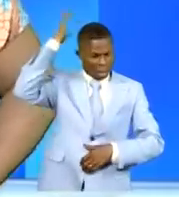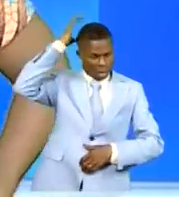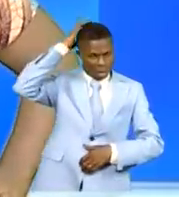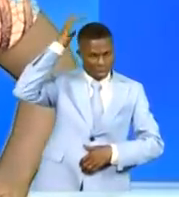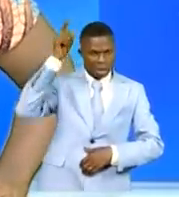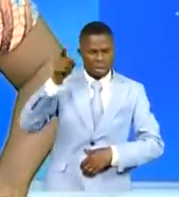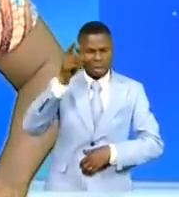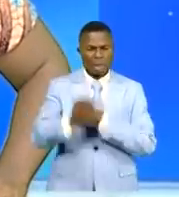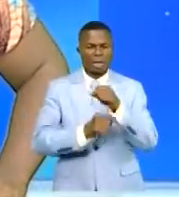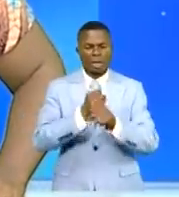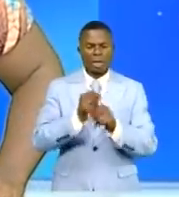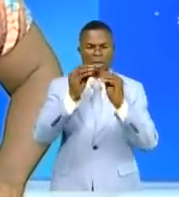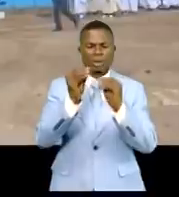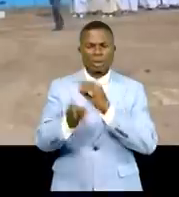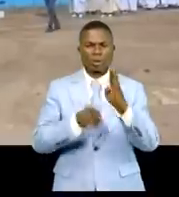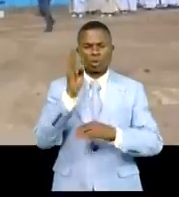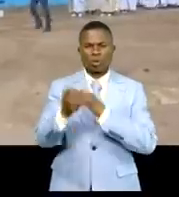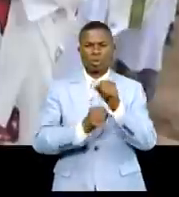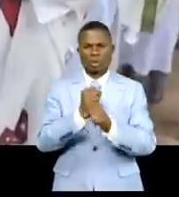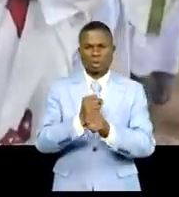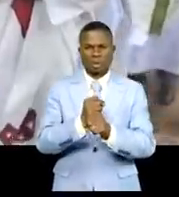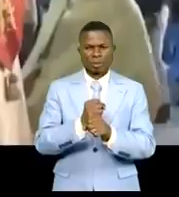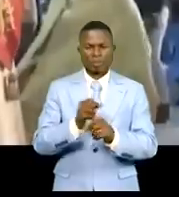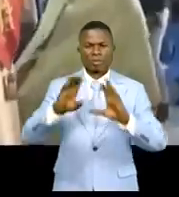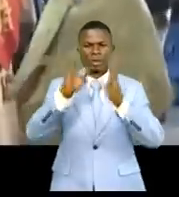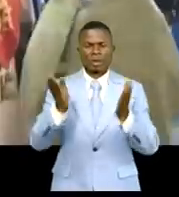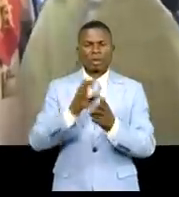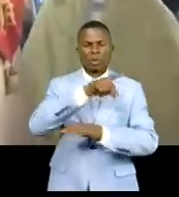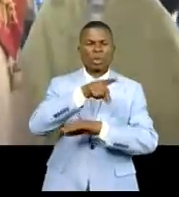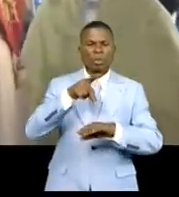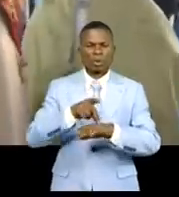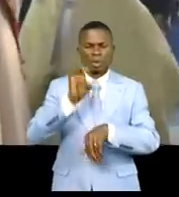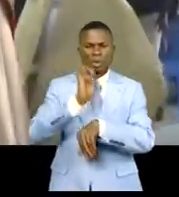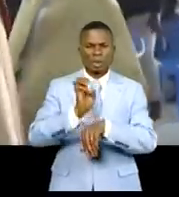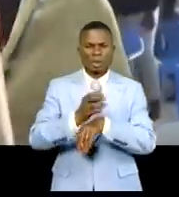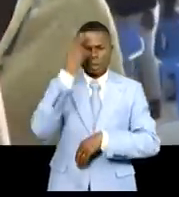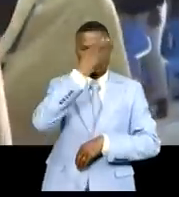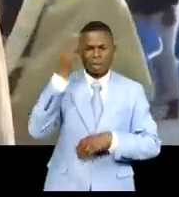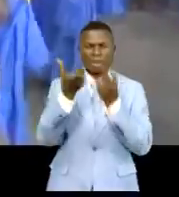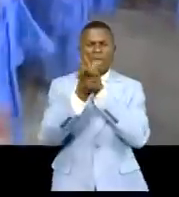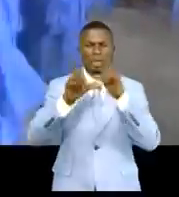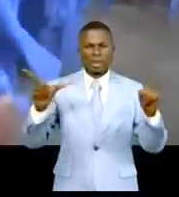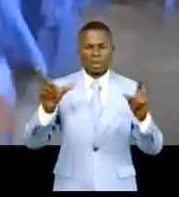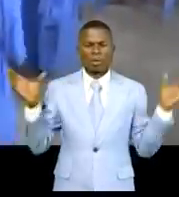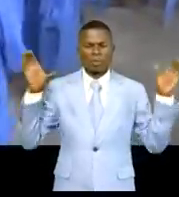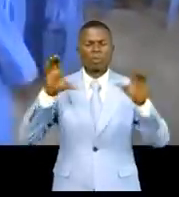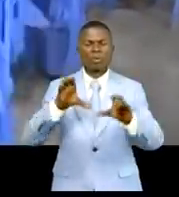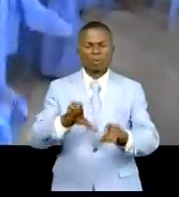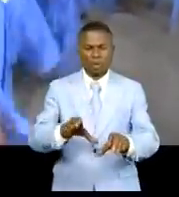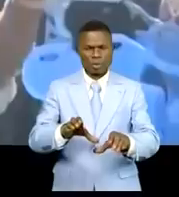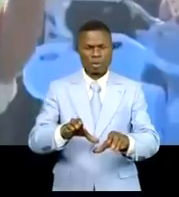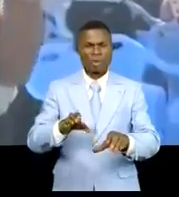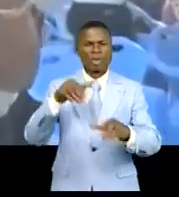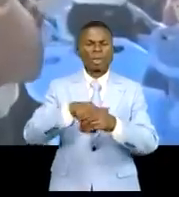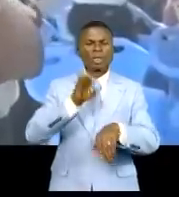Mgr Jérôme Mulambwe. Toutes les paroisses de l'église catholique libérale se sont fixées rendez-vous à